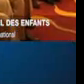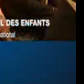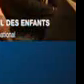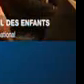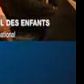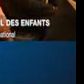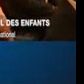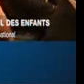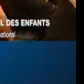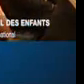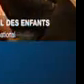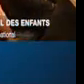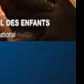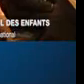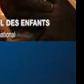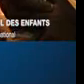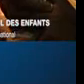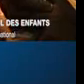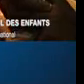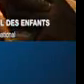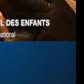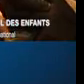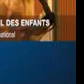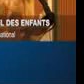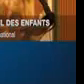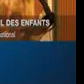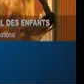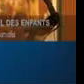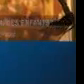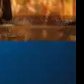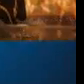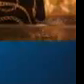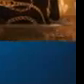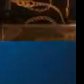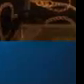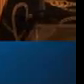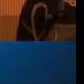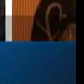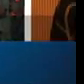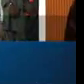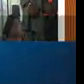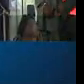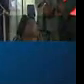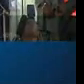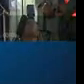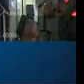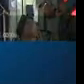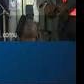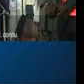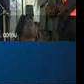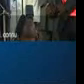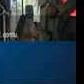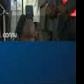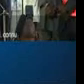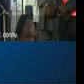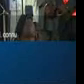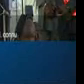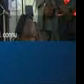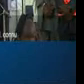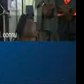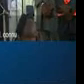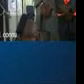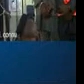travail des enfants en Côte d'Ivoire a pris fin hier jeudi. Le point dans cette édition. Le président